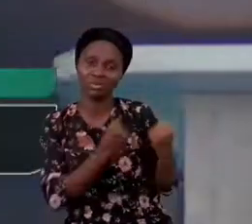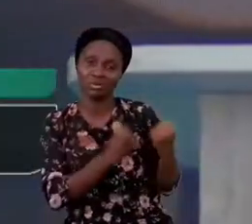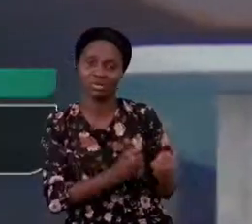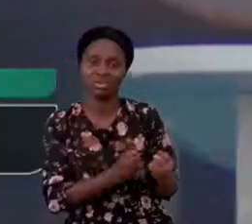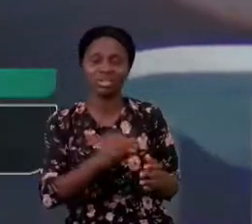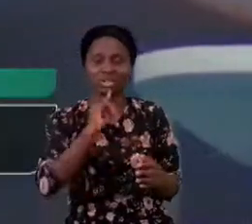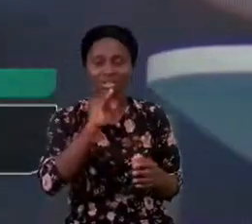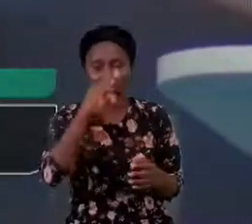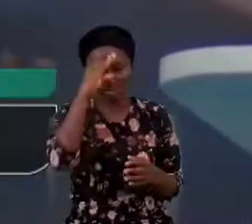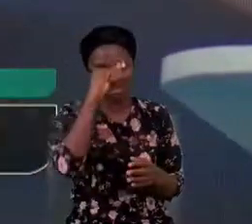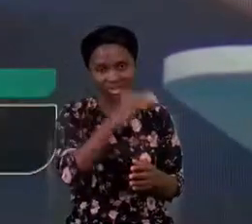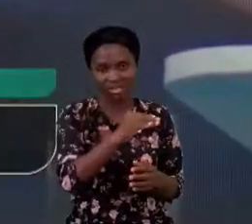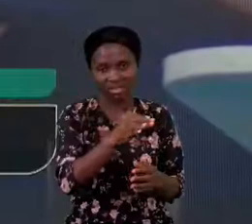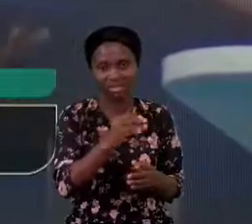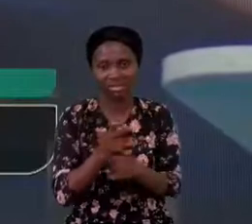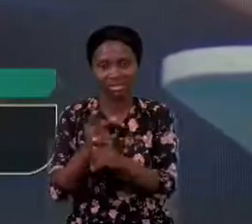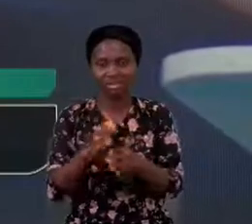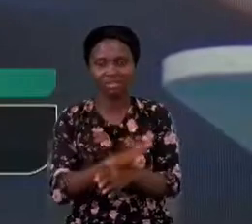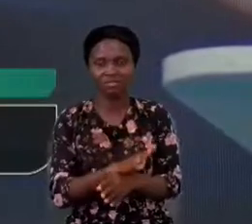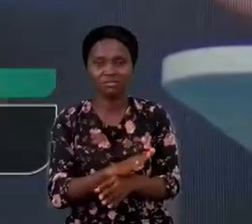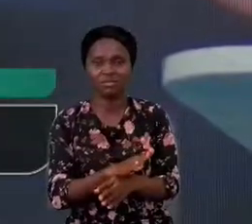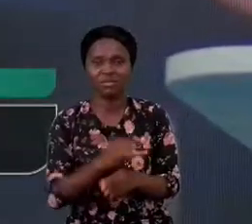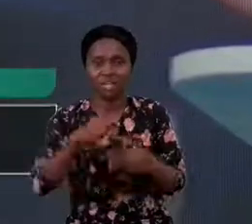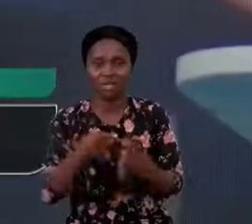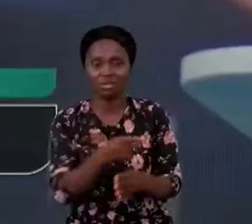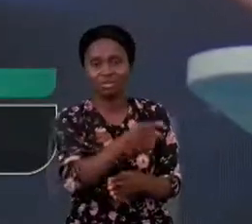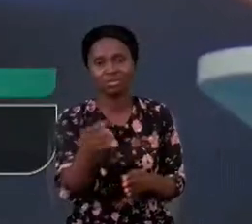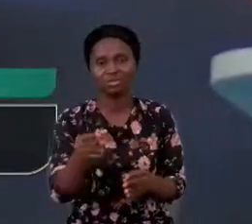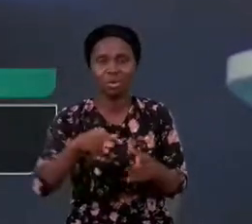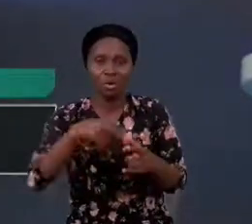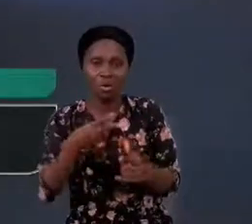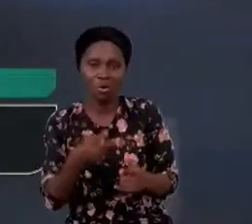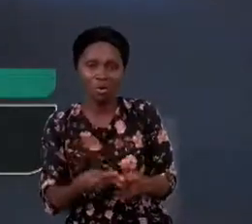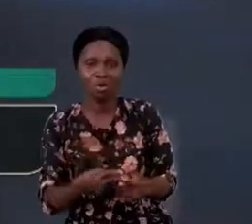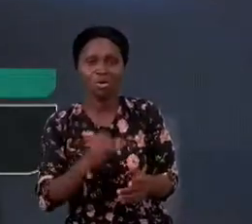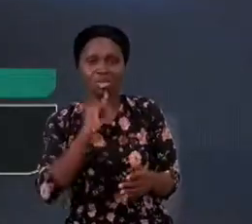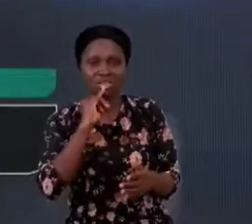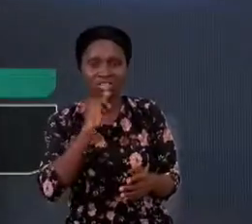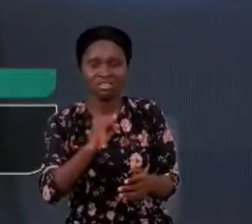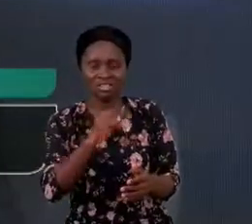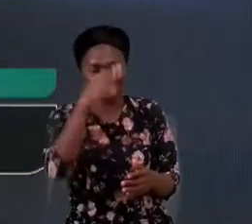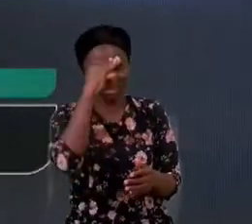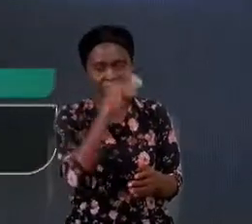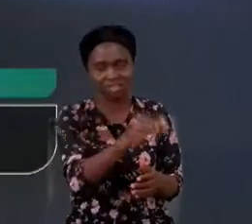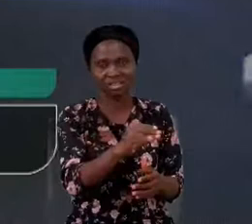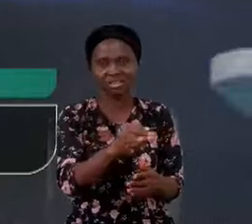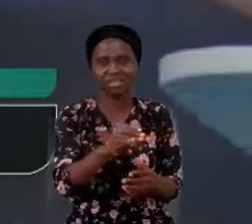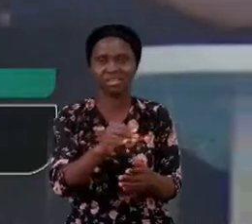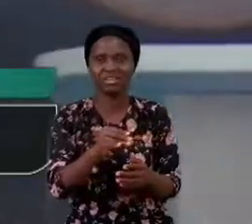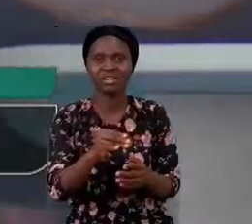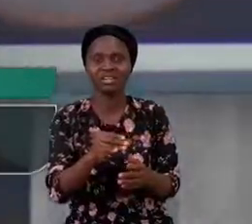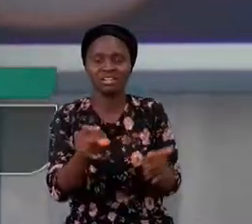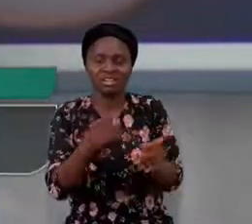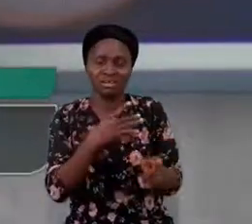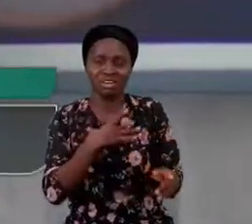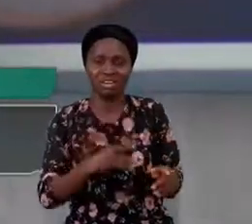il se mêle des affaires des autres, de la condition des autres, les choses qui ne le concernent même pas. Il s'engage